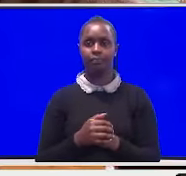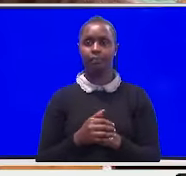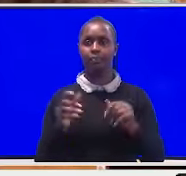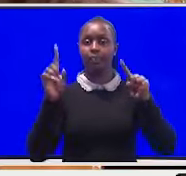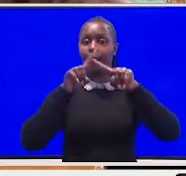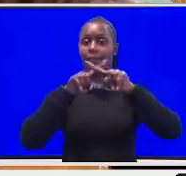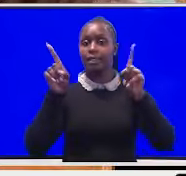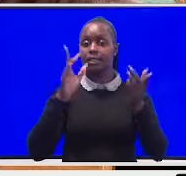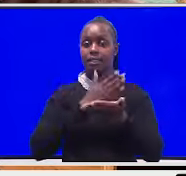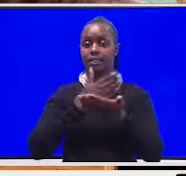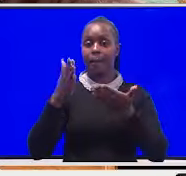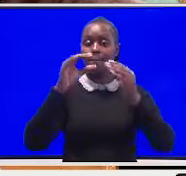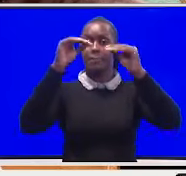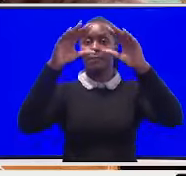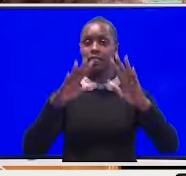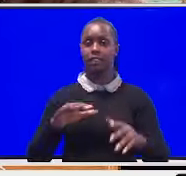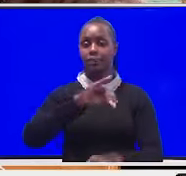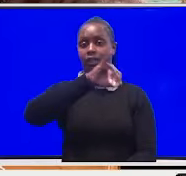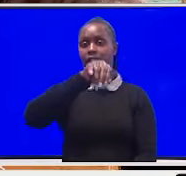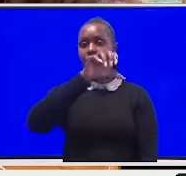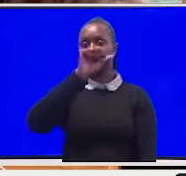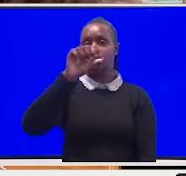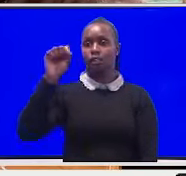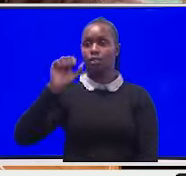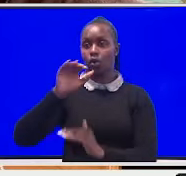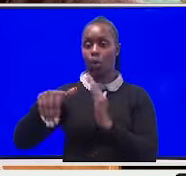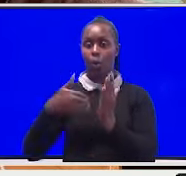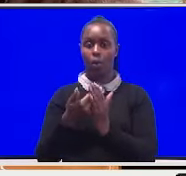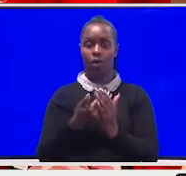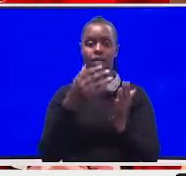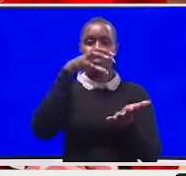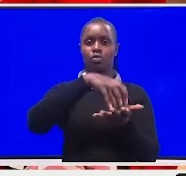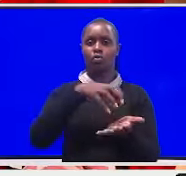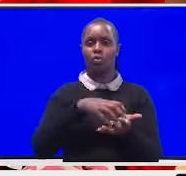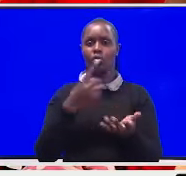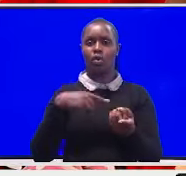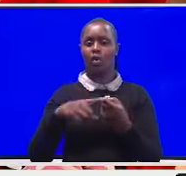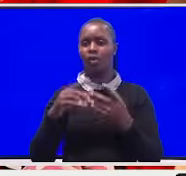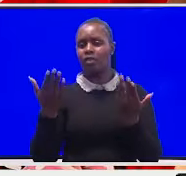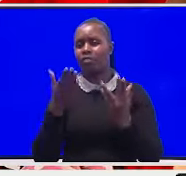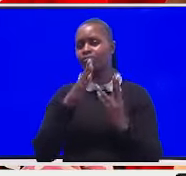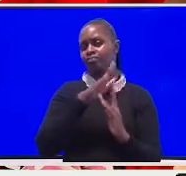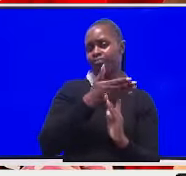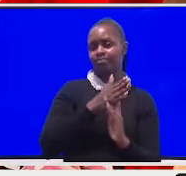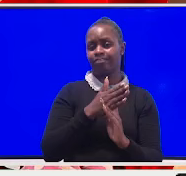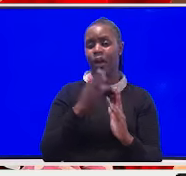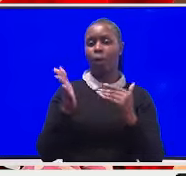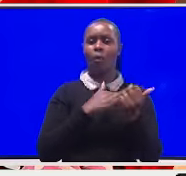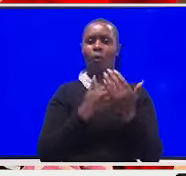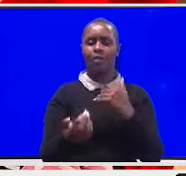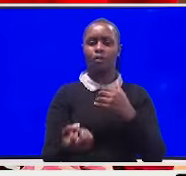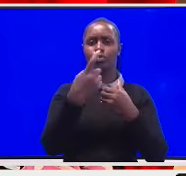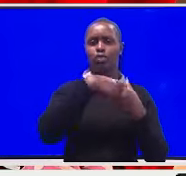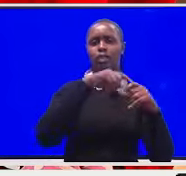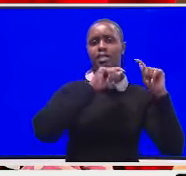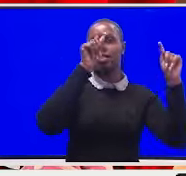Ila baadhi ya walimu haswa wa JSS walikuwa katika hali ya mtanziko kujiunga na wenzao kwenye mgomo